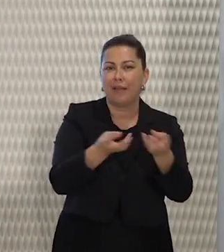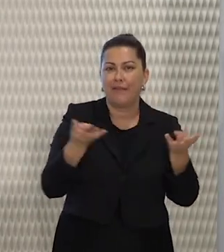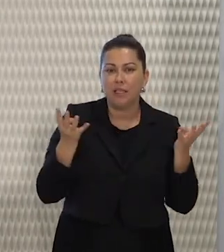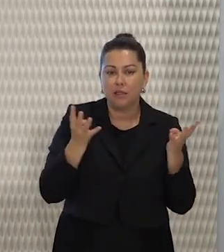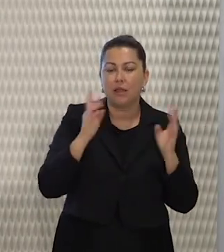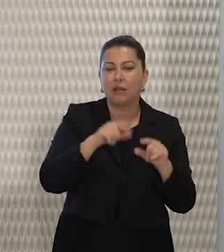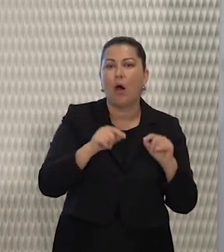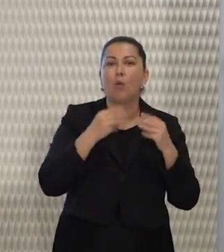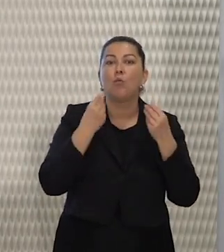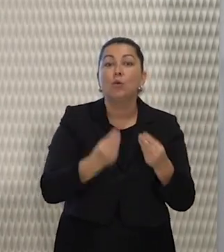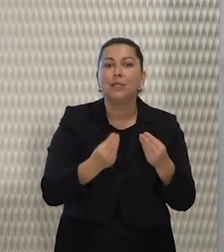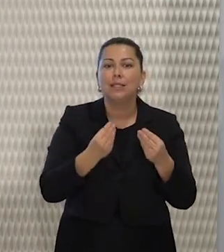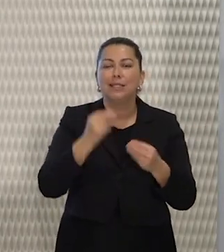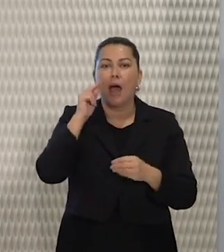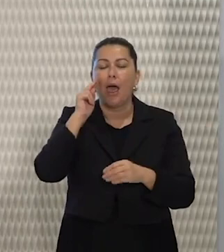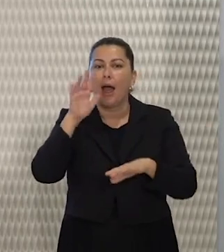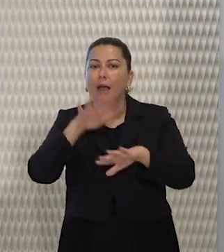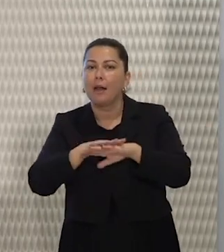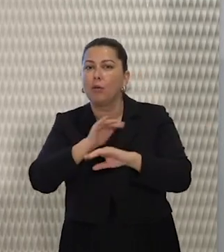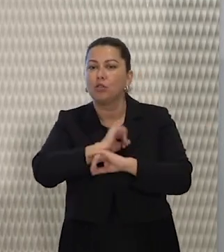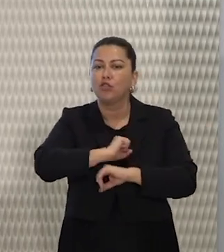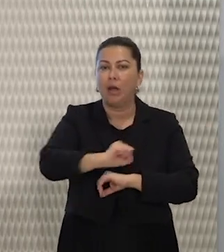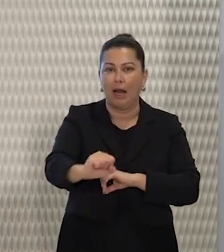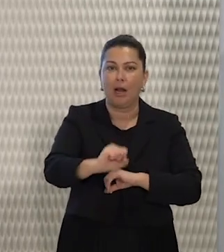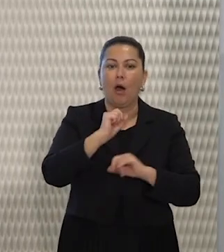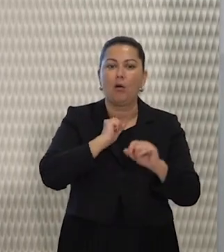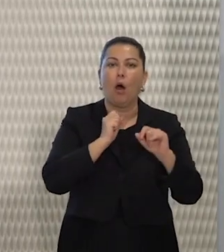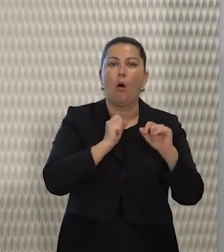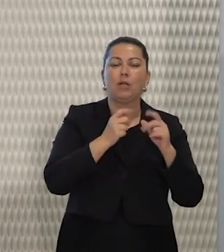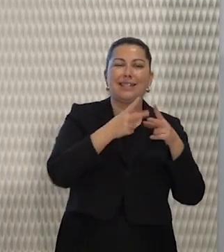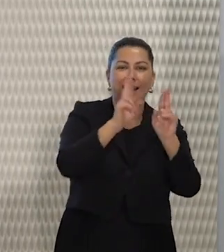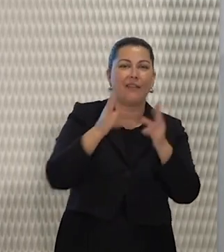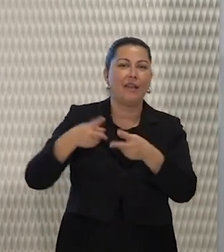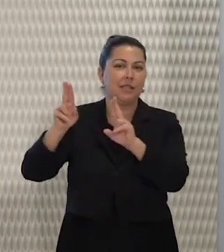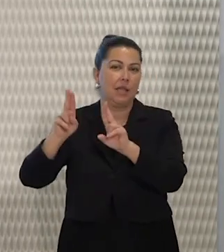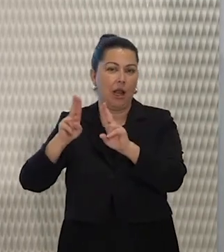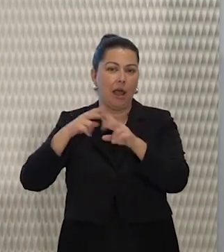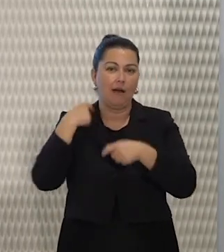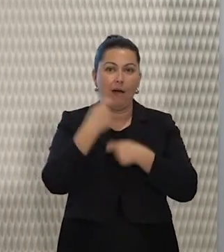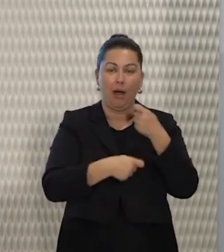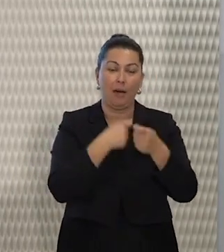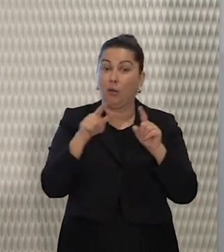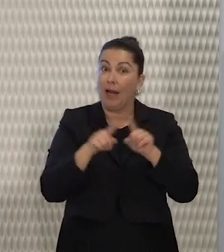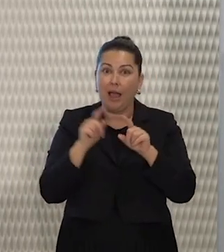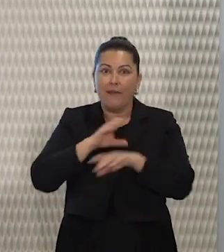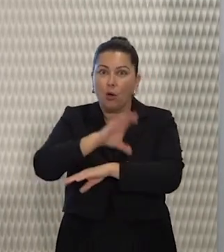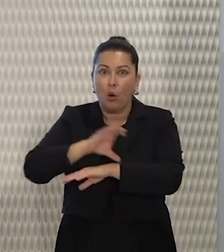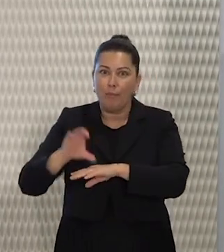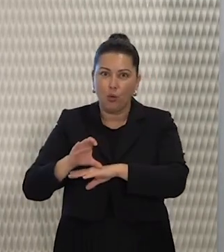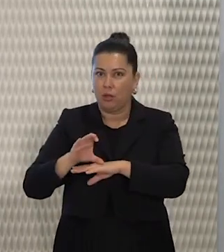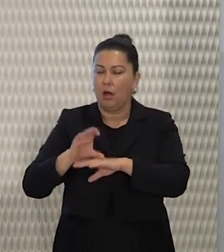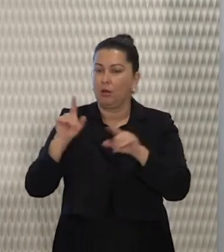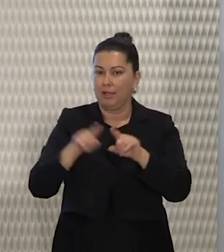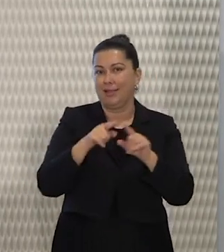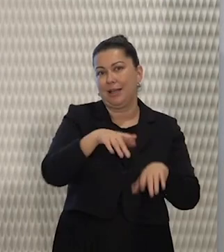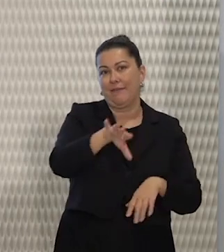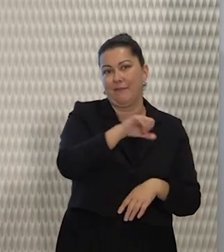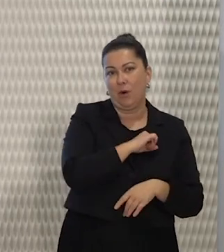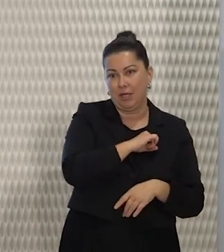sehr gute Mustererkennung, eine segmentielle Verarbeitung, genauso wie die Computer. Das ist sehr ein Vorteil.